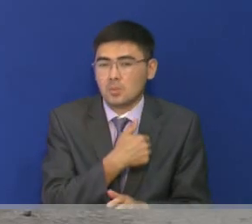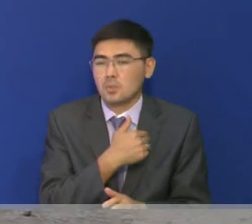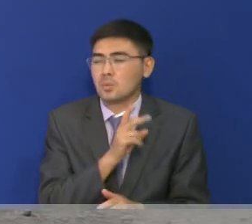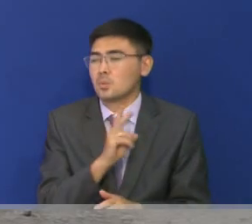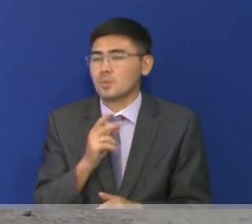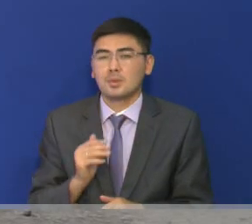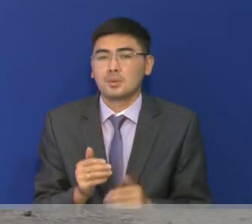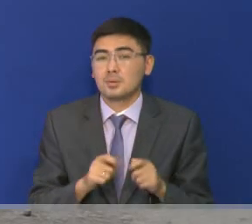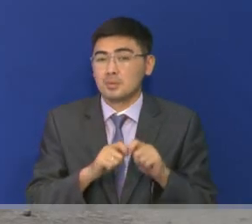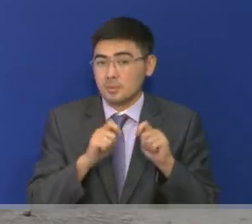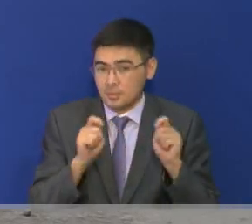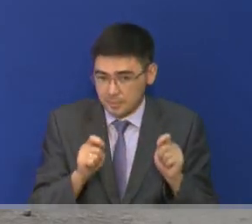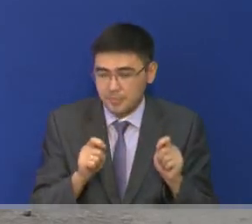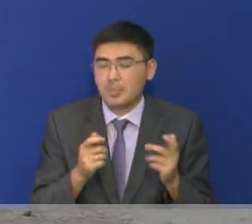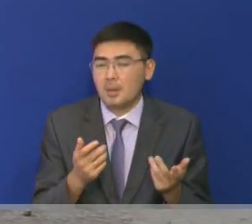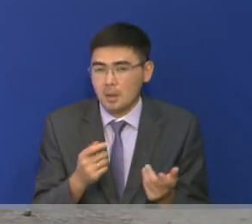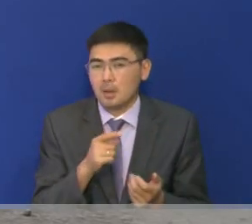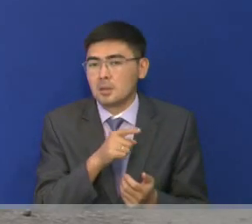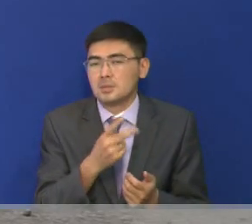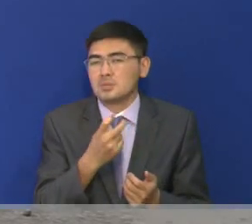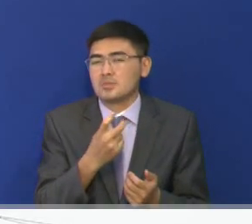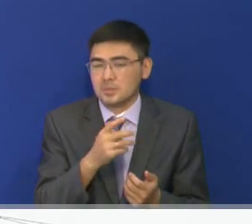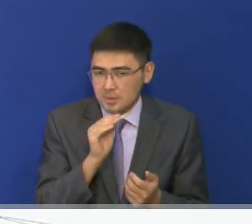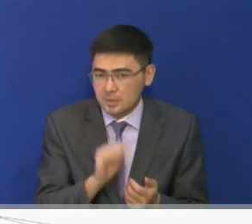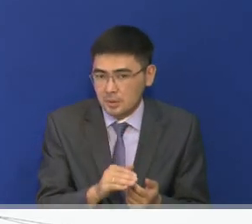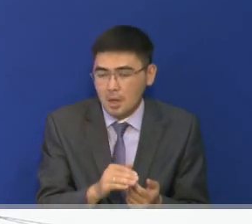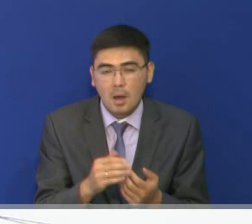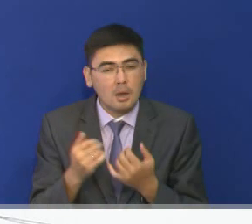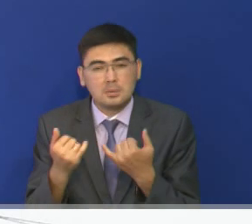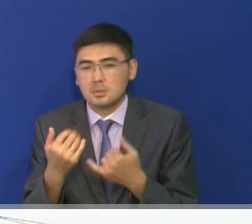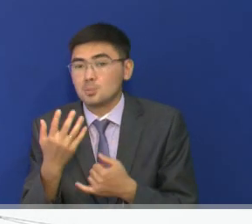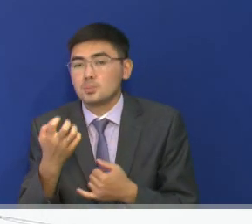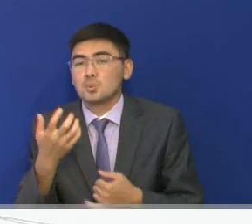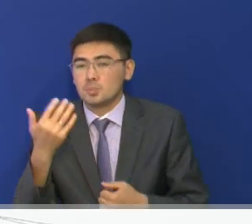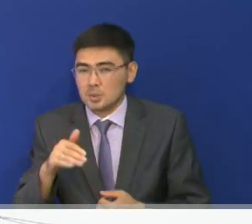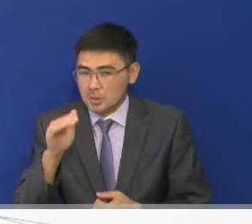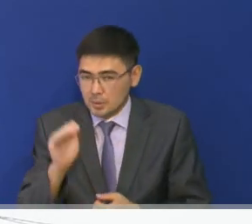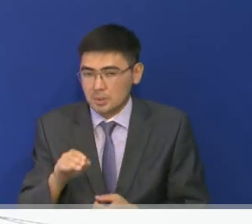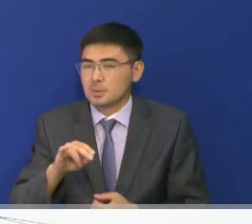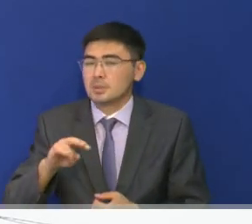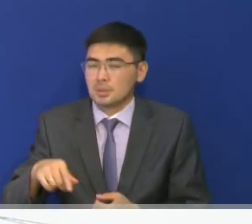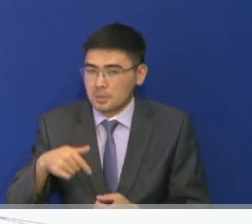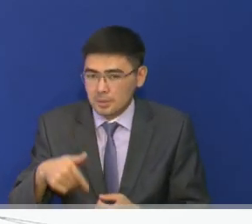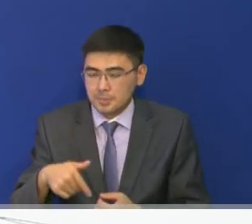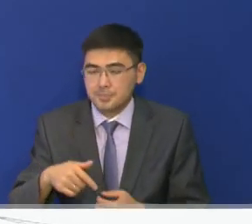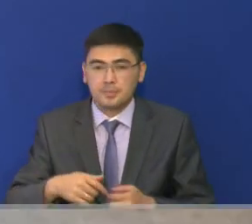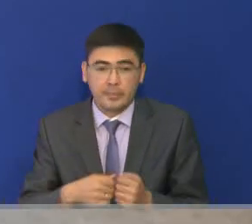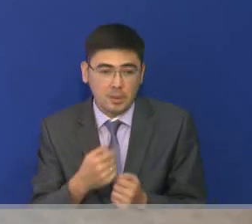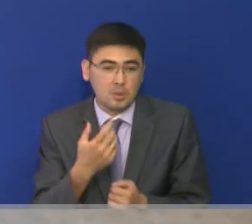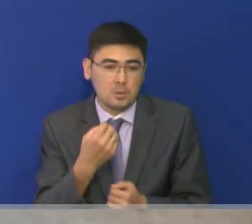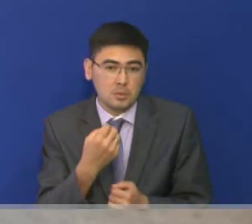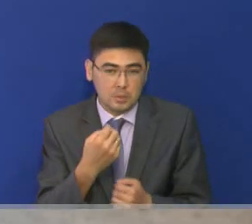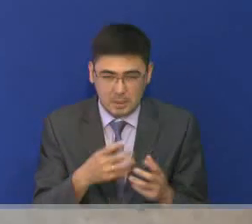деушілерге берілетін қаражат 250 мың теңге болса, биылғы жылы бұл сома 550 мың теңгені құрап отыр. Сонымен қатар, биыл көп балалы